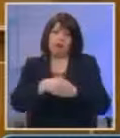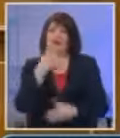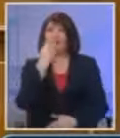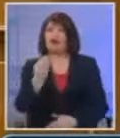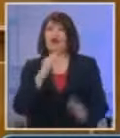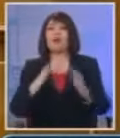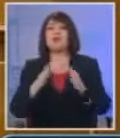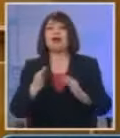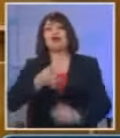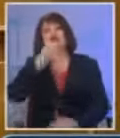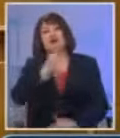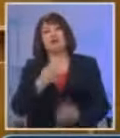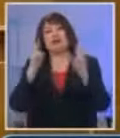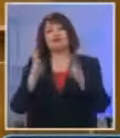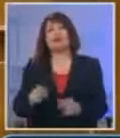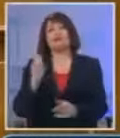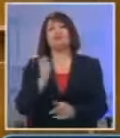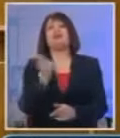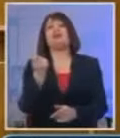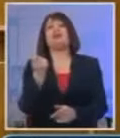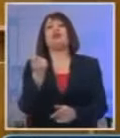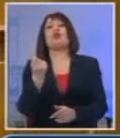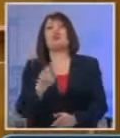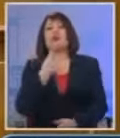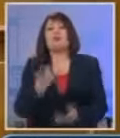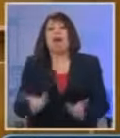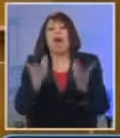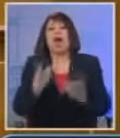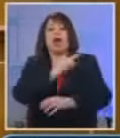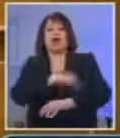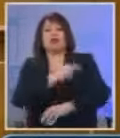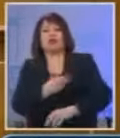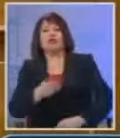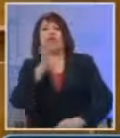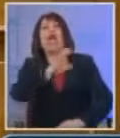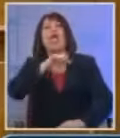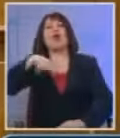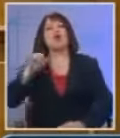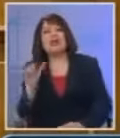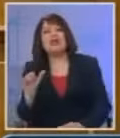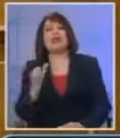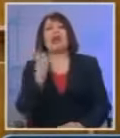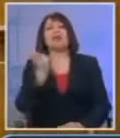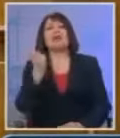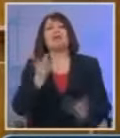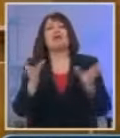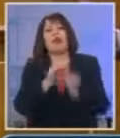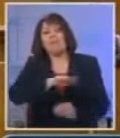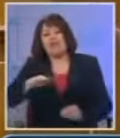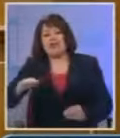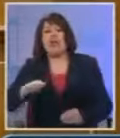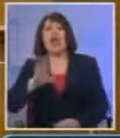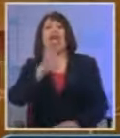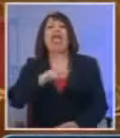και Μάρτιο σας το είπα, κάνατε ήδη στάσεις πληρωμών. Σας είπα θέρμανση, νοσοκομεία, ΕΟΠΗ, επίδομα τέκνων. Και για τον έμφυα